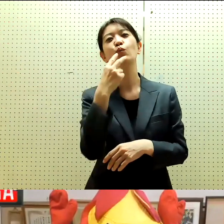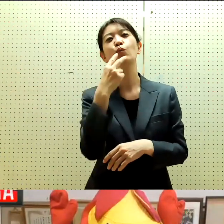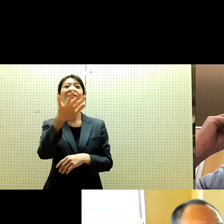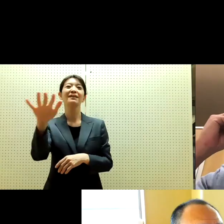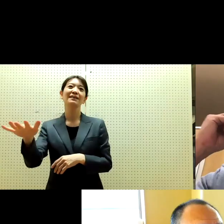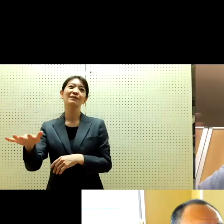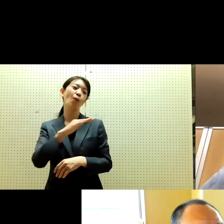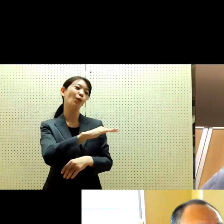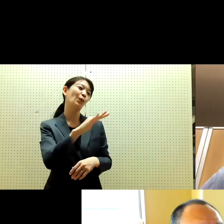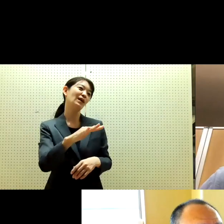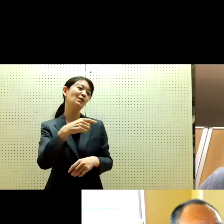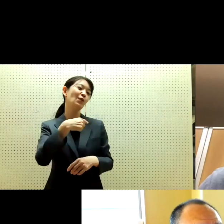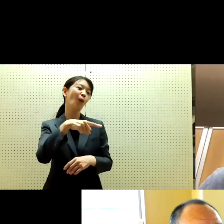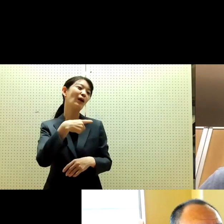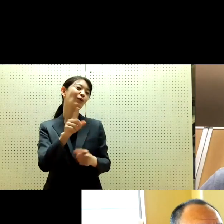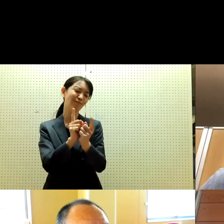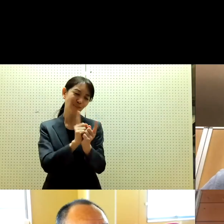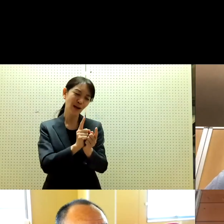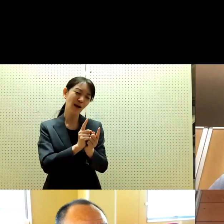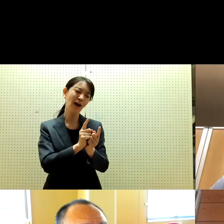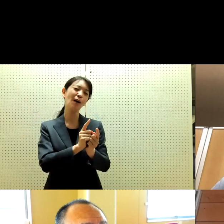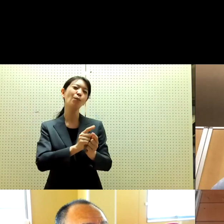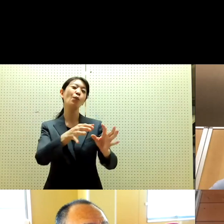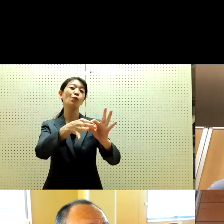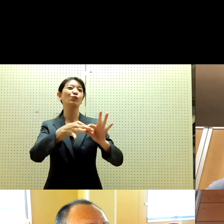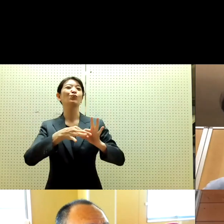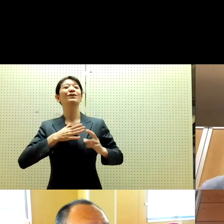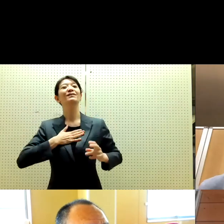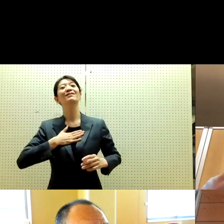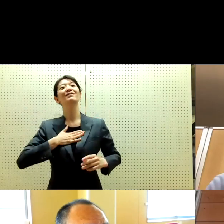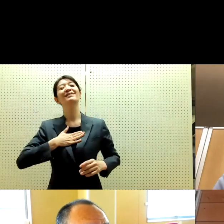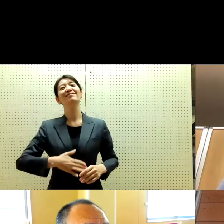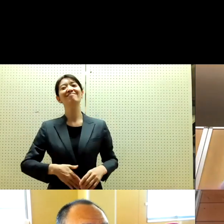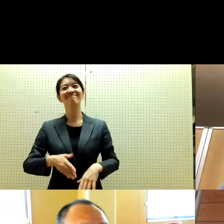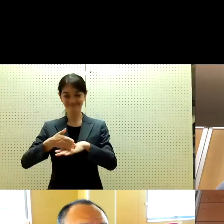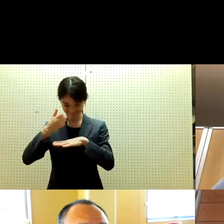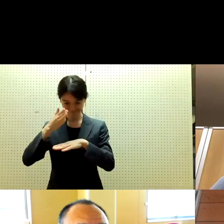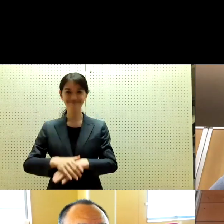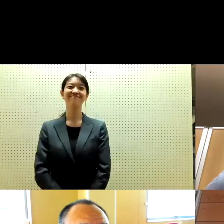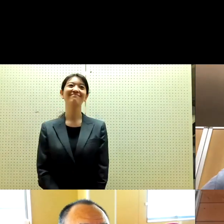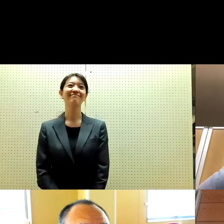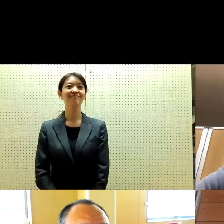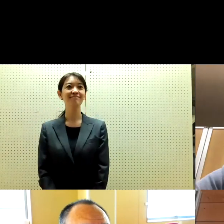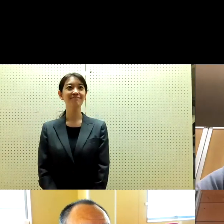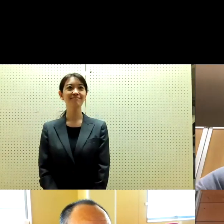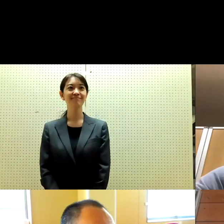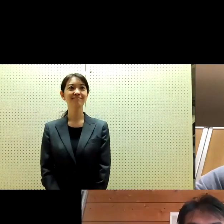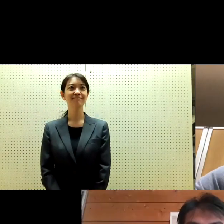子どもたちの教育が当たられてるっていうのがとっても伝わってきました。本当にありがとうございます。